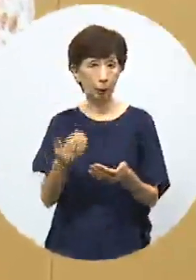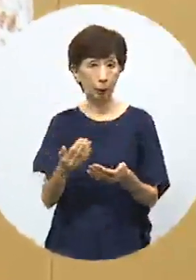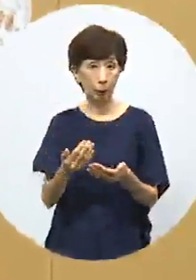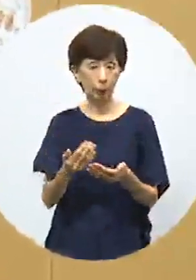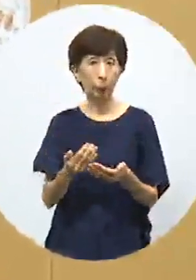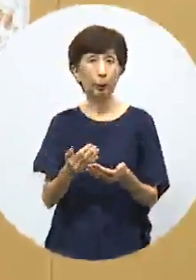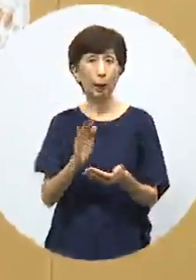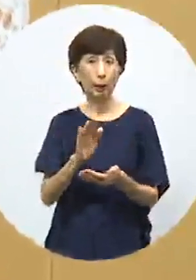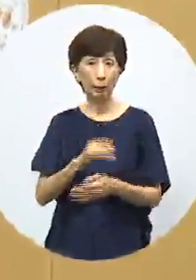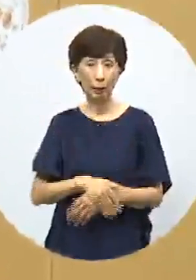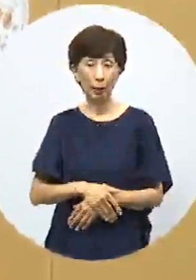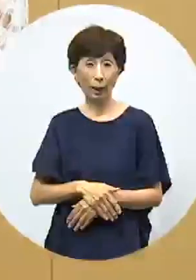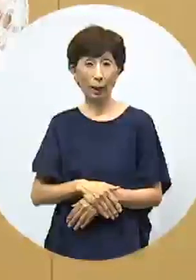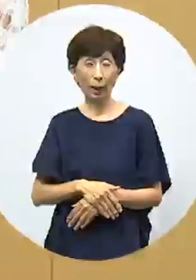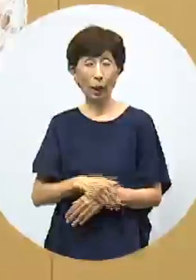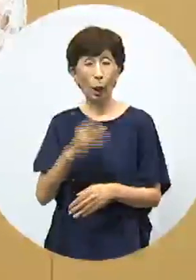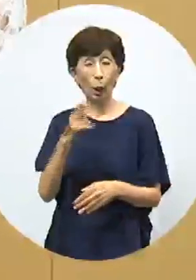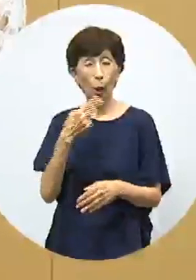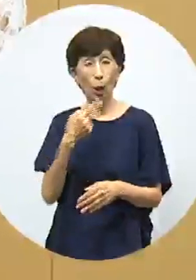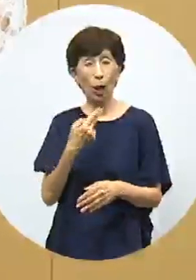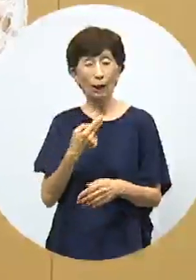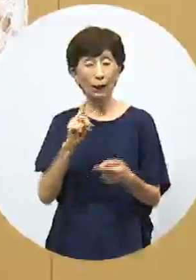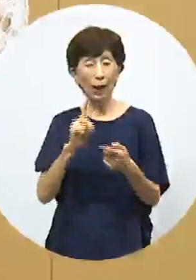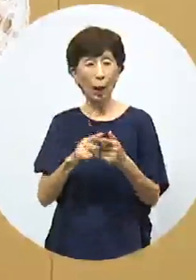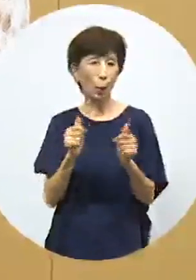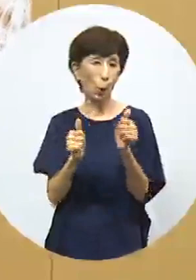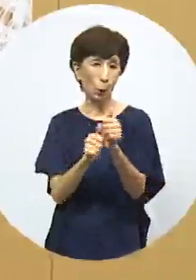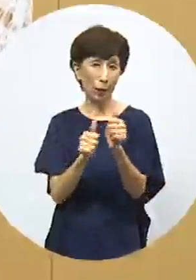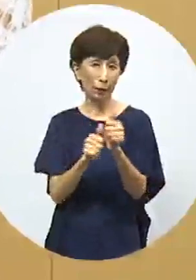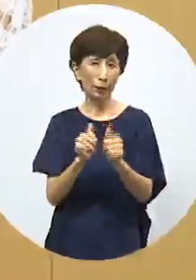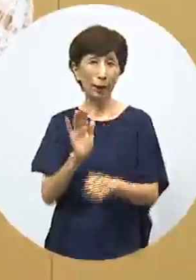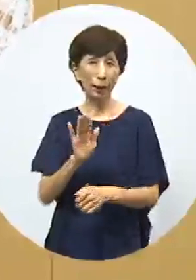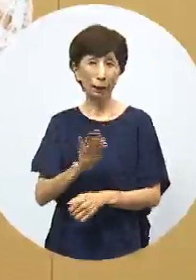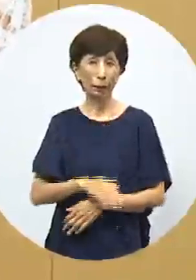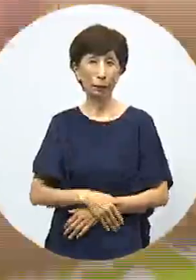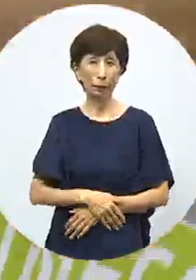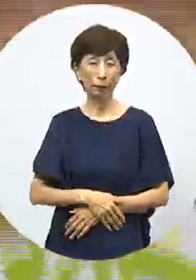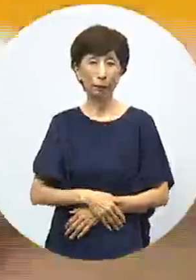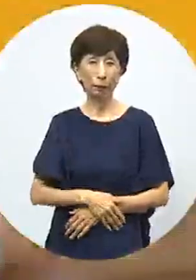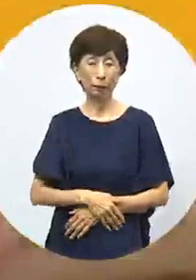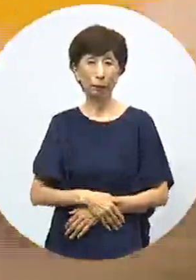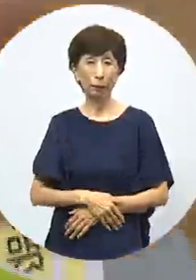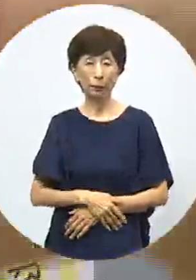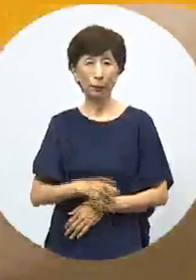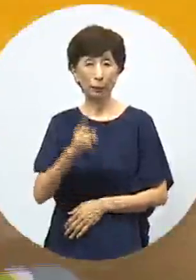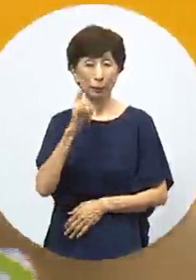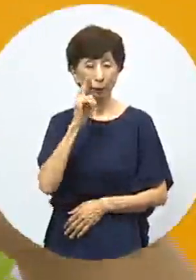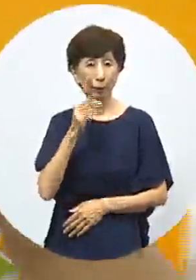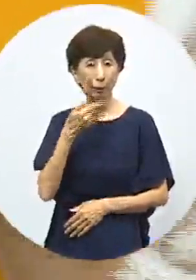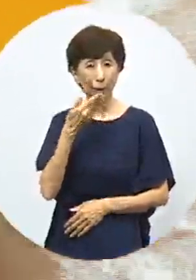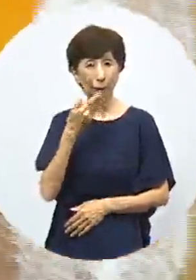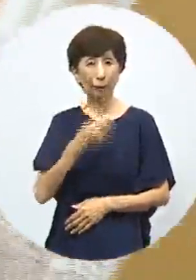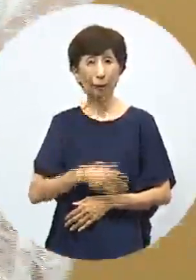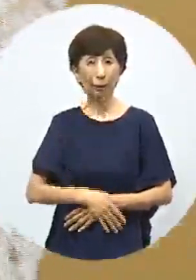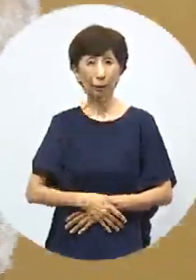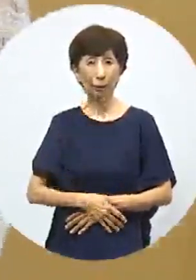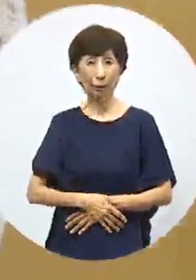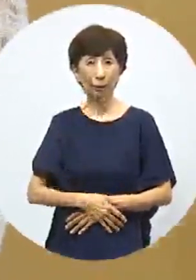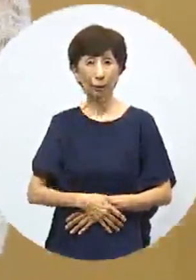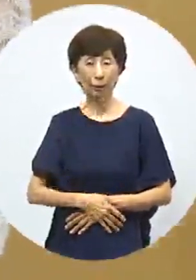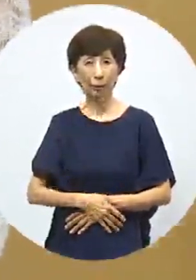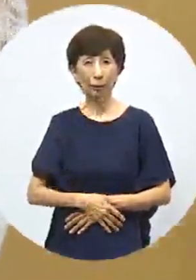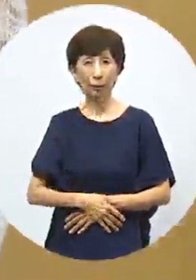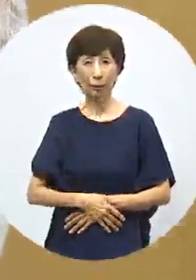ボリュームもあるので、ご飯にとても合うおかずとなっています。 ではいただきます。 いただきます。